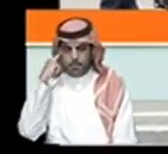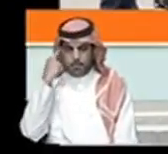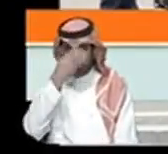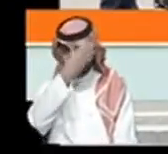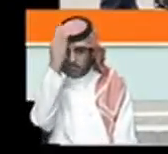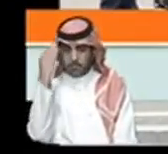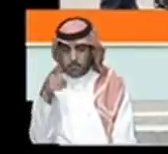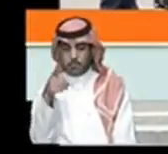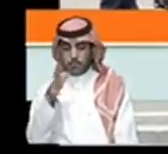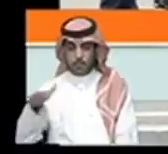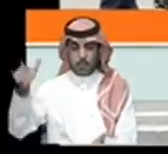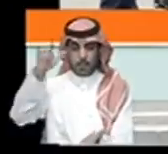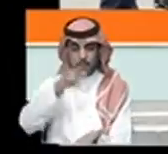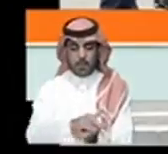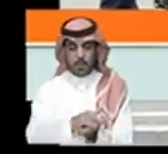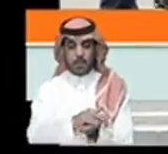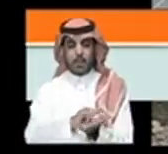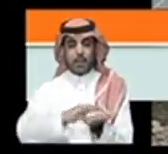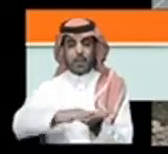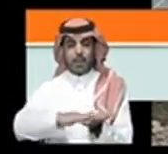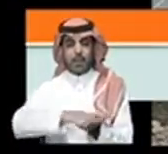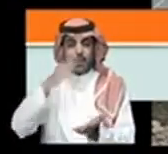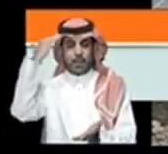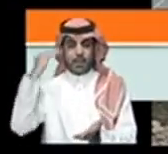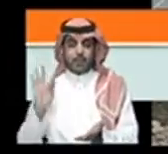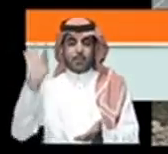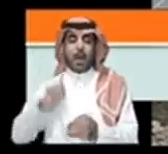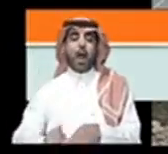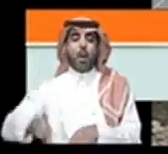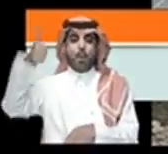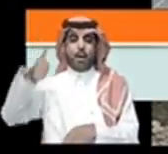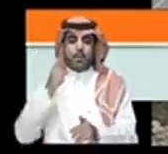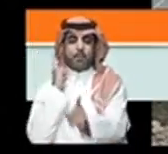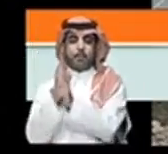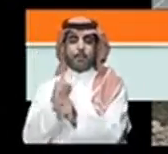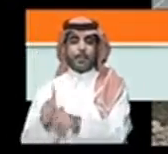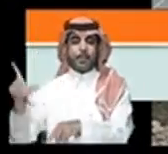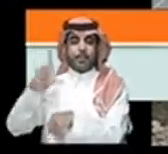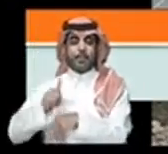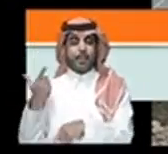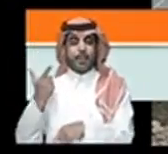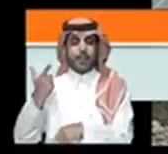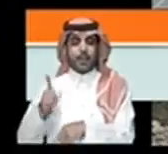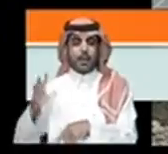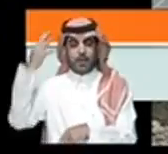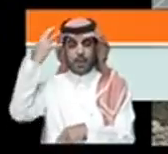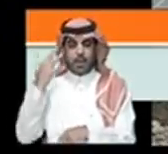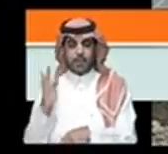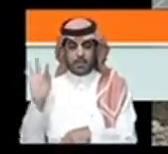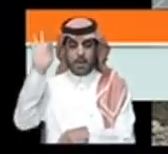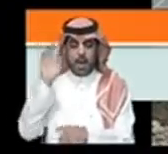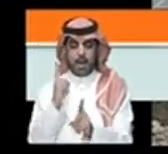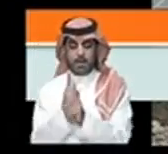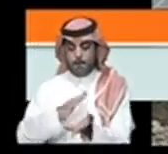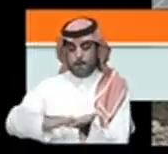تتقدمه ارض كوريا الشماليه عندما التقى ب زعيمها كيم جون في المنطقه منزوعه السلاح بين الكوريتين